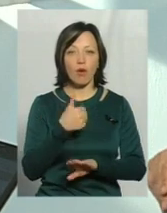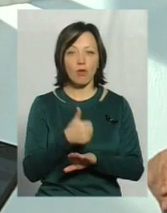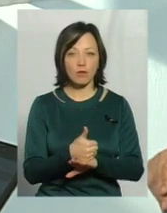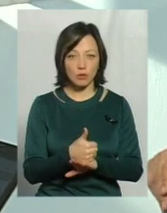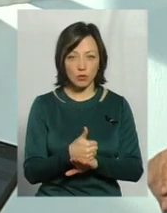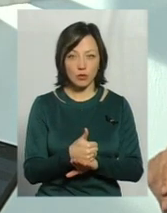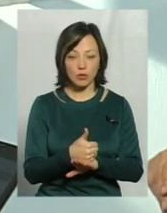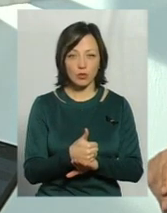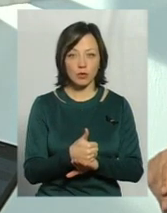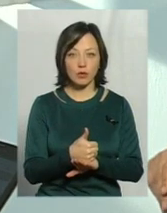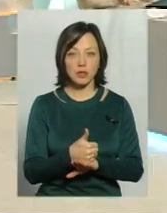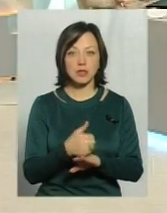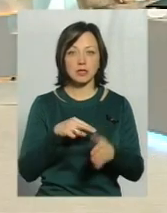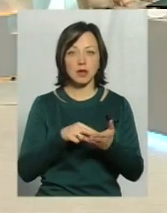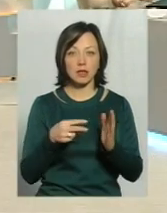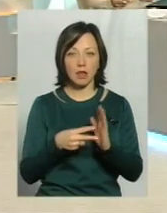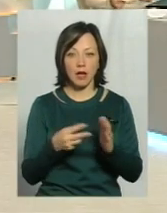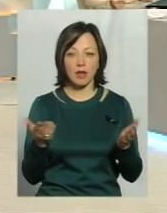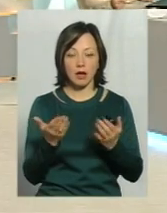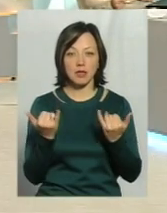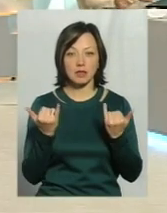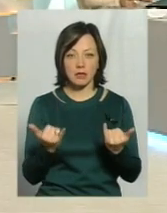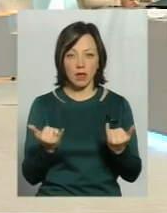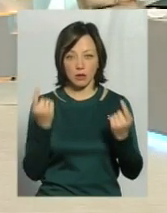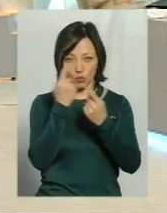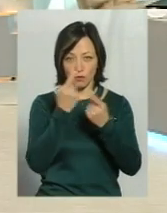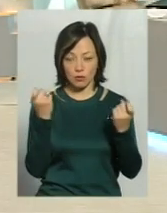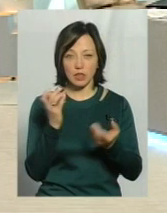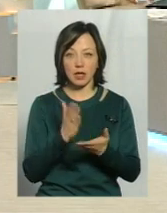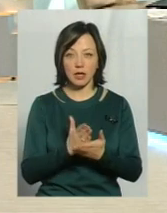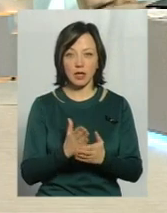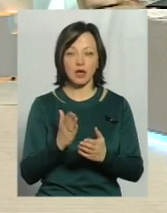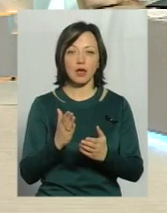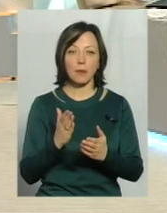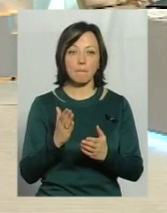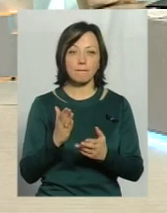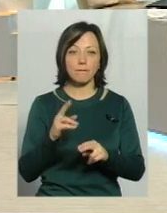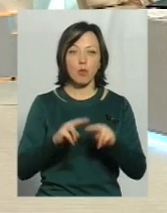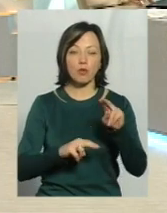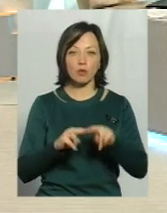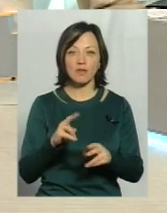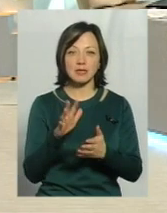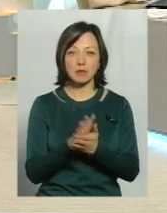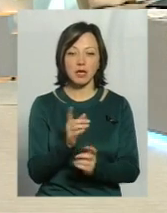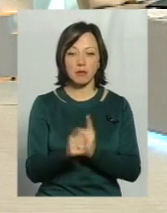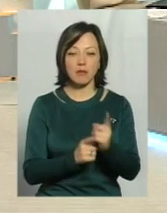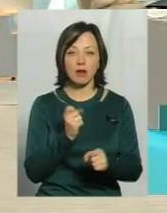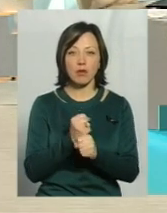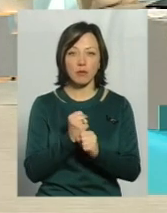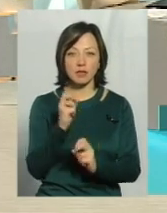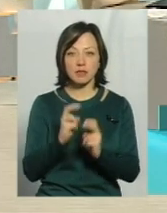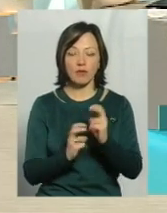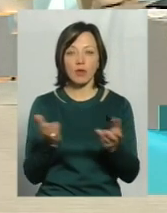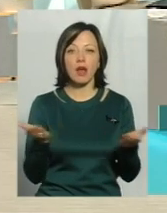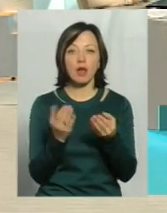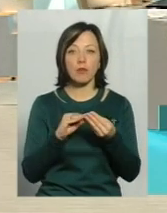Головною стратегією, яка принаймні зараз озвучена, все ж таки є побудова цих сміттєпереробних заводів. То ви мені розкажіть,